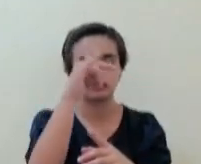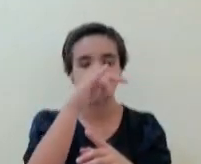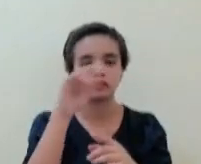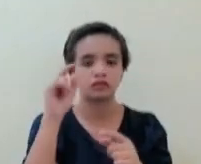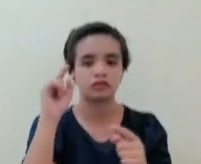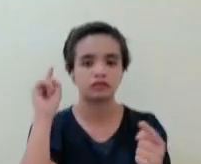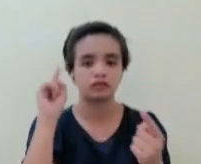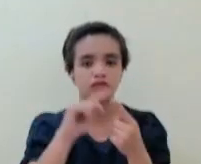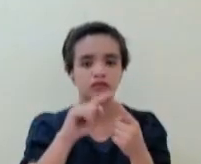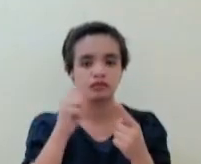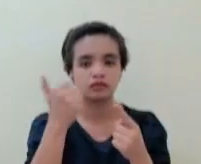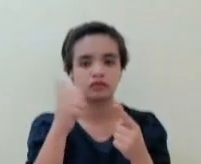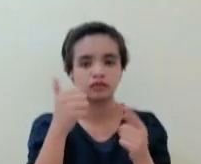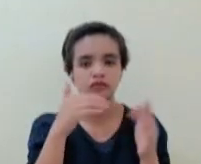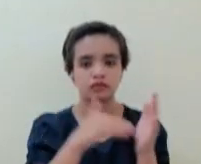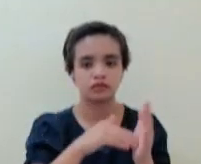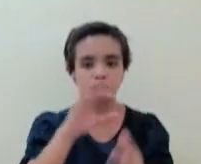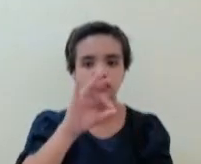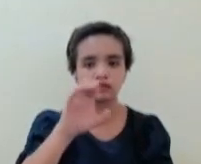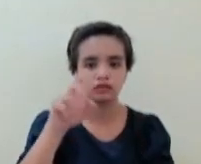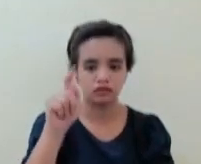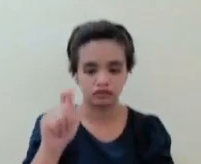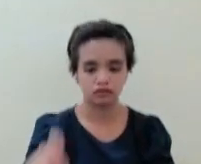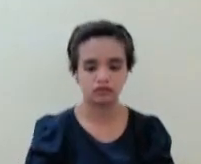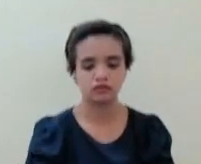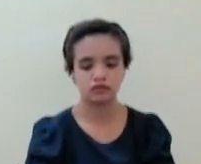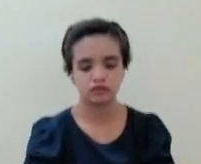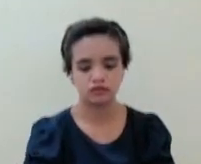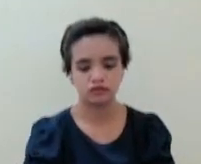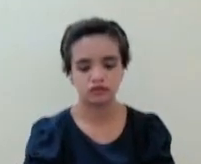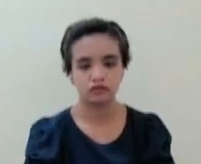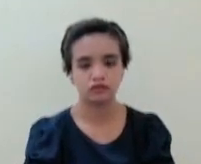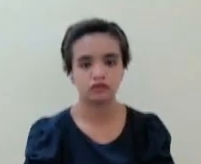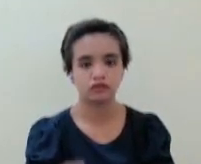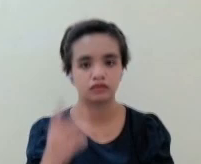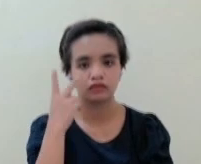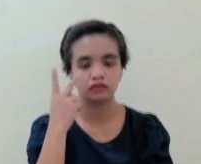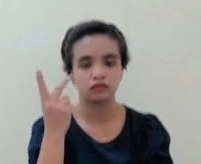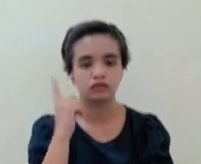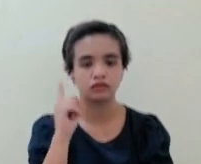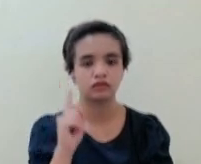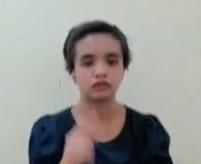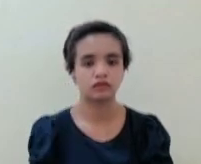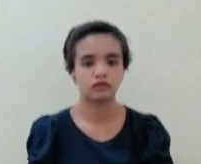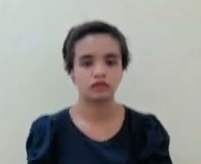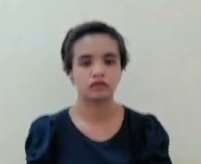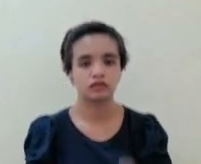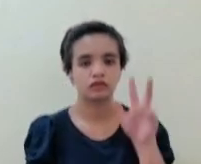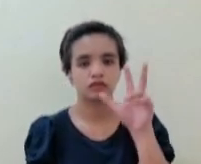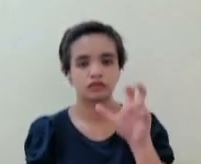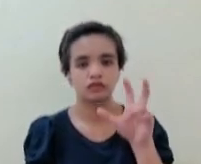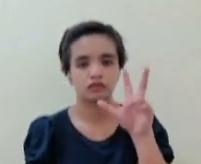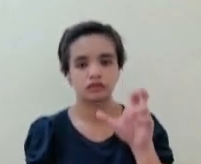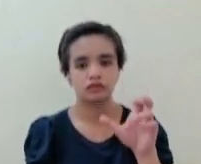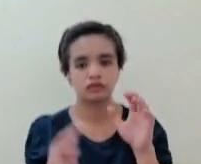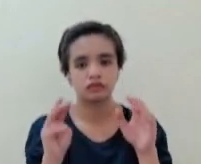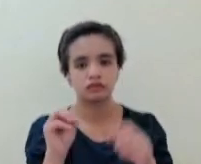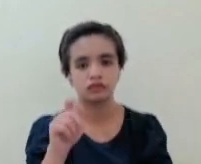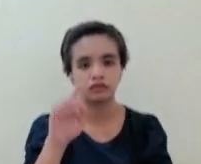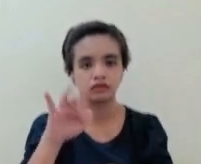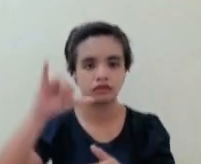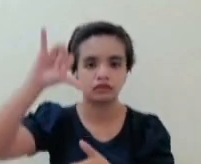10,000 talampakan. Kahapon po ang magbuga ng abo ang Canlaon na naabot sa 300 metro ang taas at ayon sa